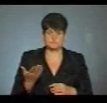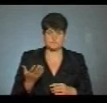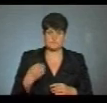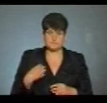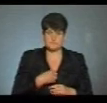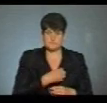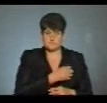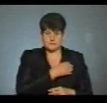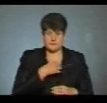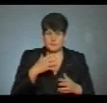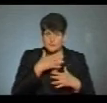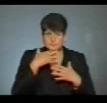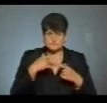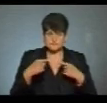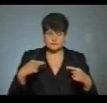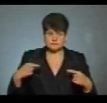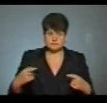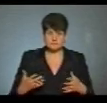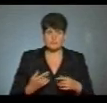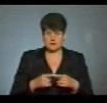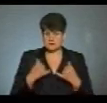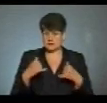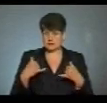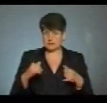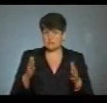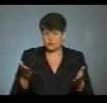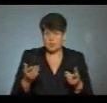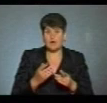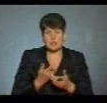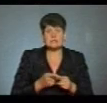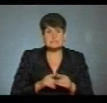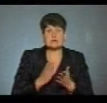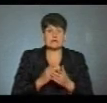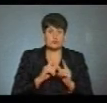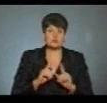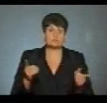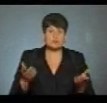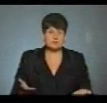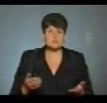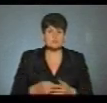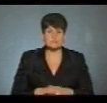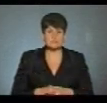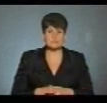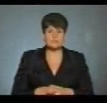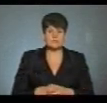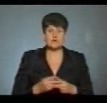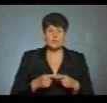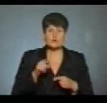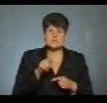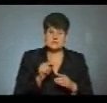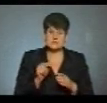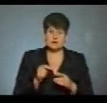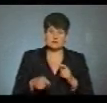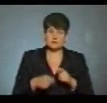які не межують анатомічно між собою. Це направду дивно. Ну, от така особливість. І через оце ураження